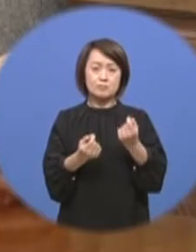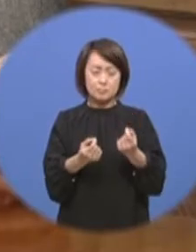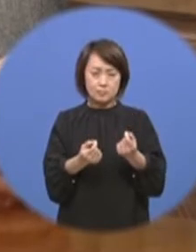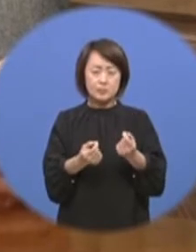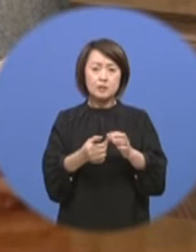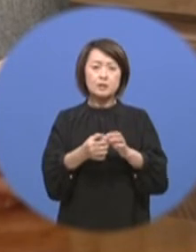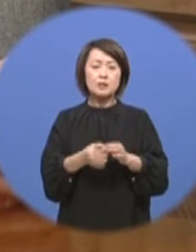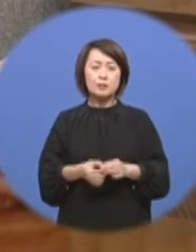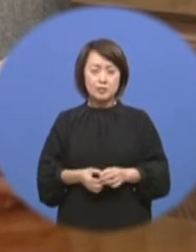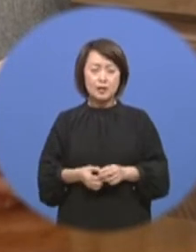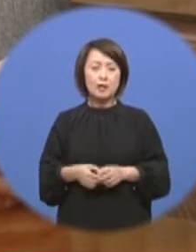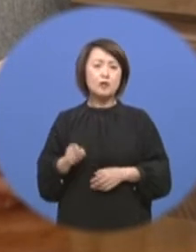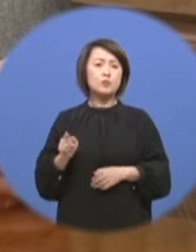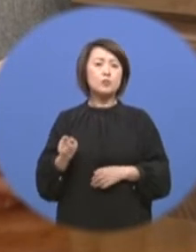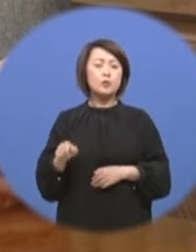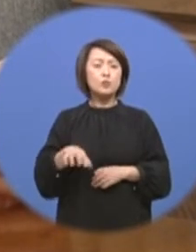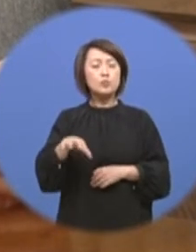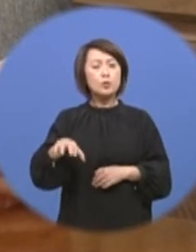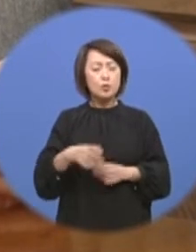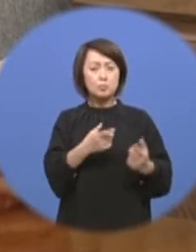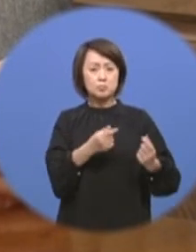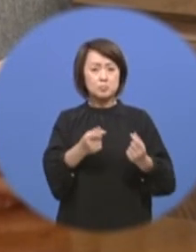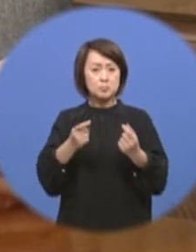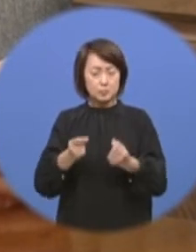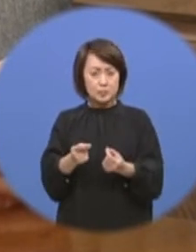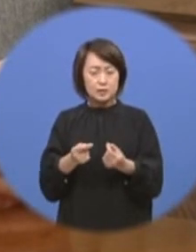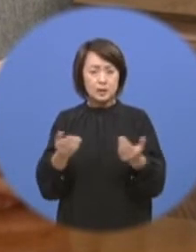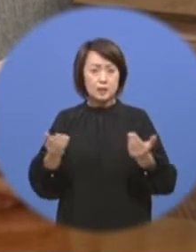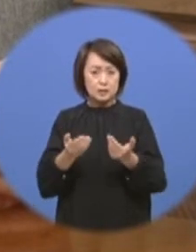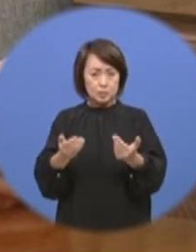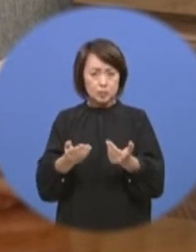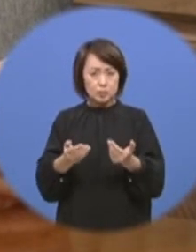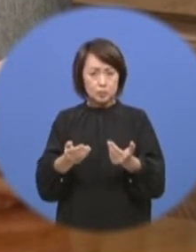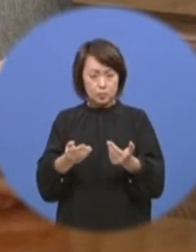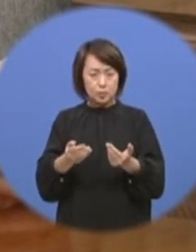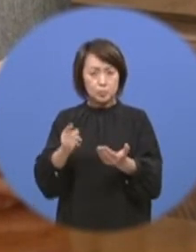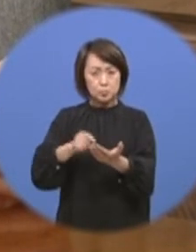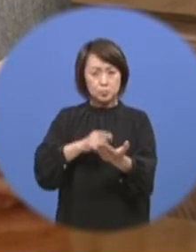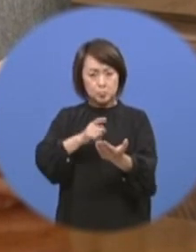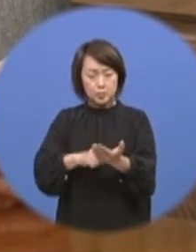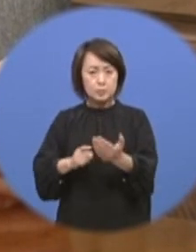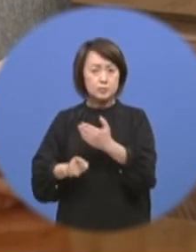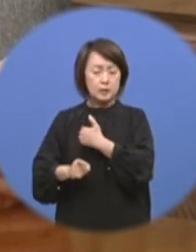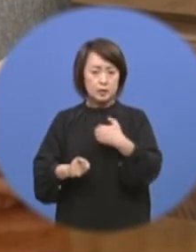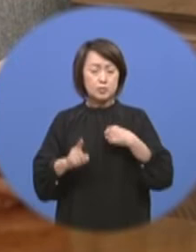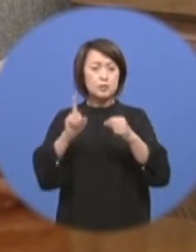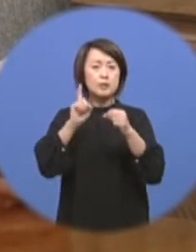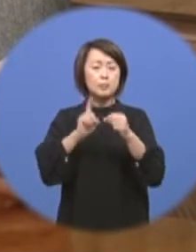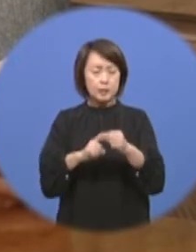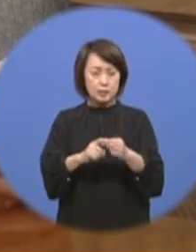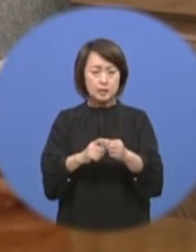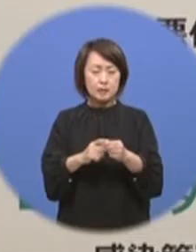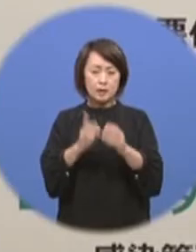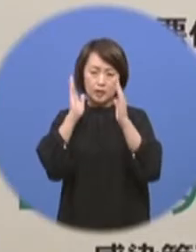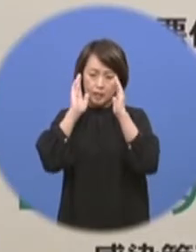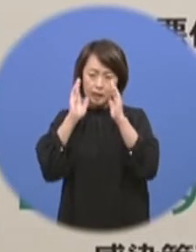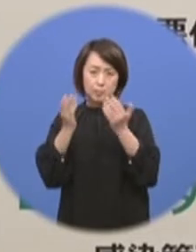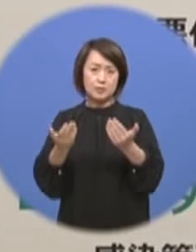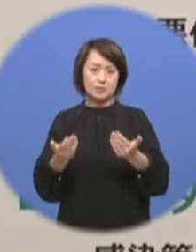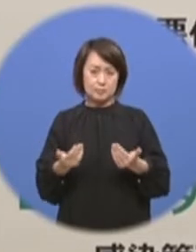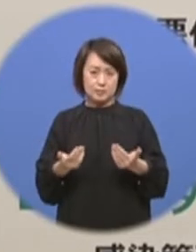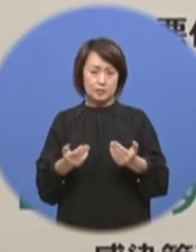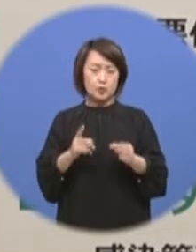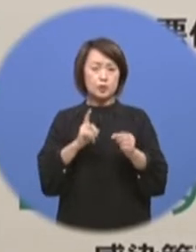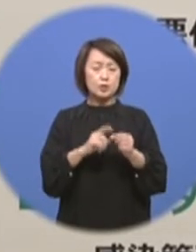下がってここのところちゃんと機能を活用に我々としては努力しないといけないそのためには